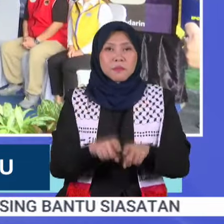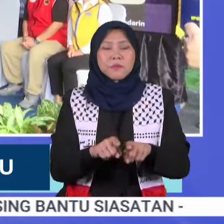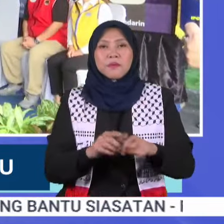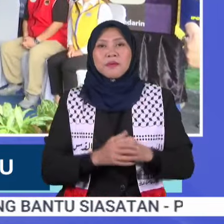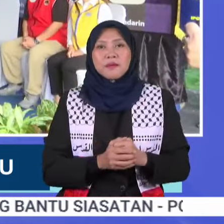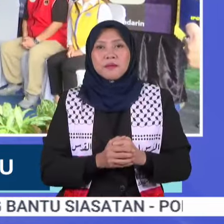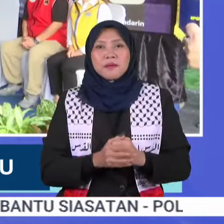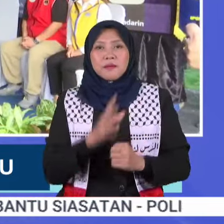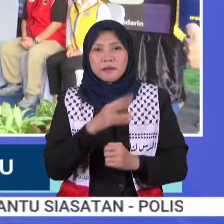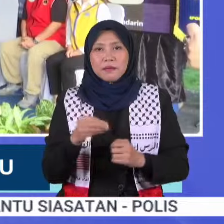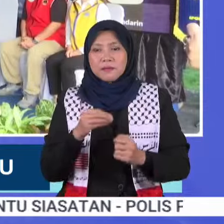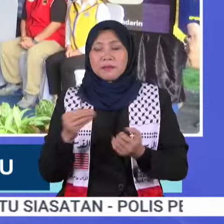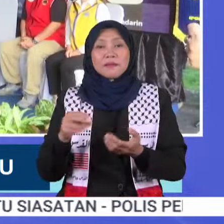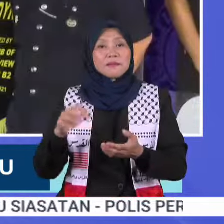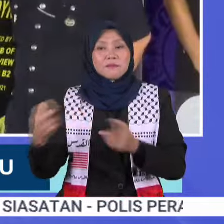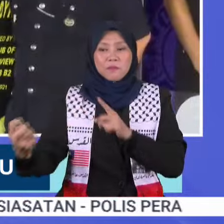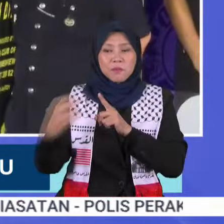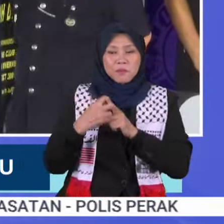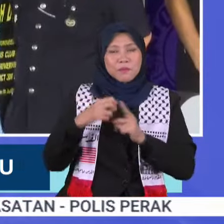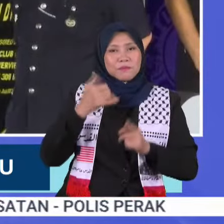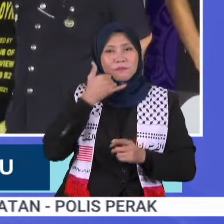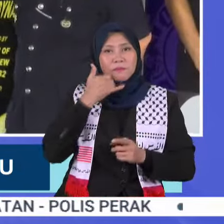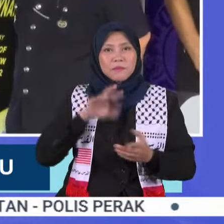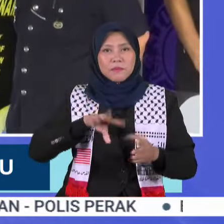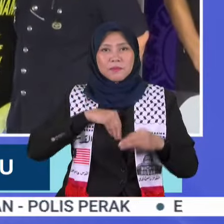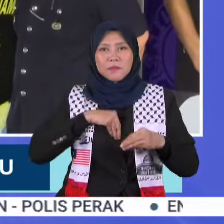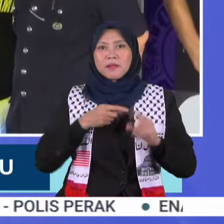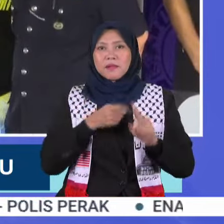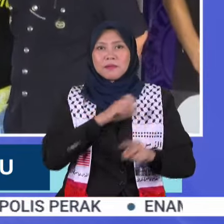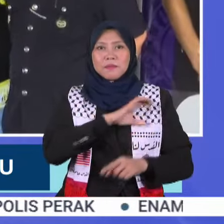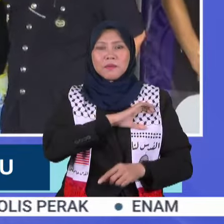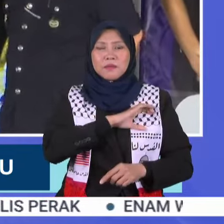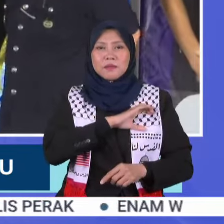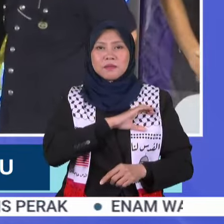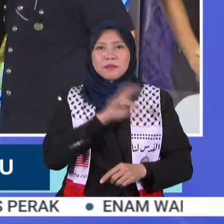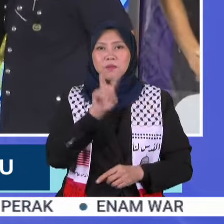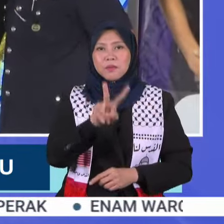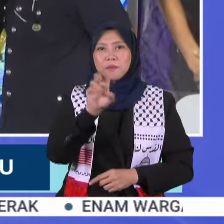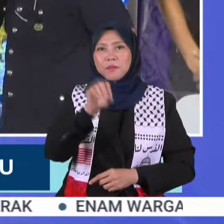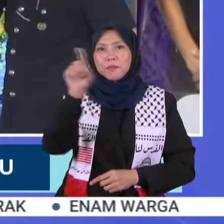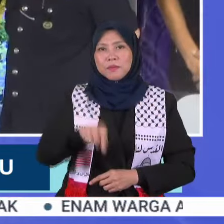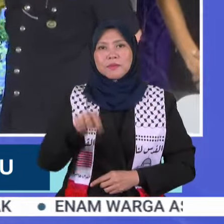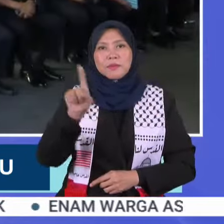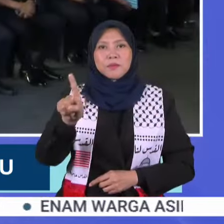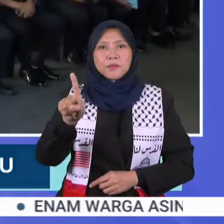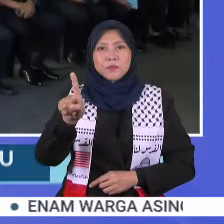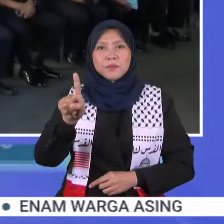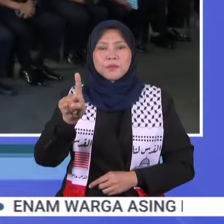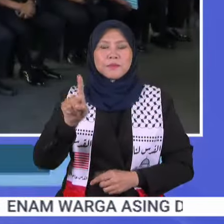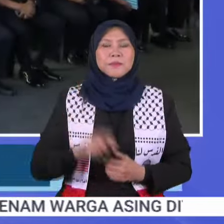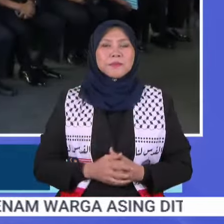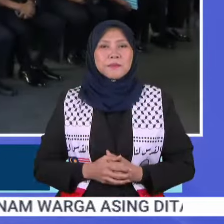berhubung kejadian diterima Ibu Pejabat Polis Daerah IPD Perak Tengah 20 Januari lalu.